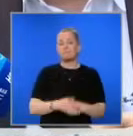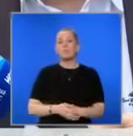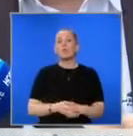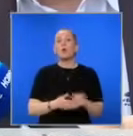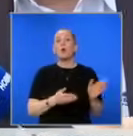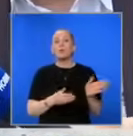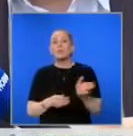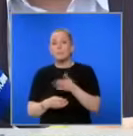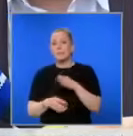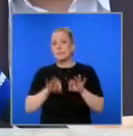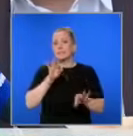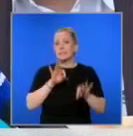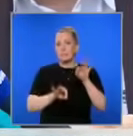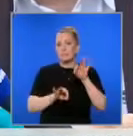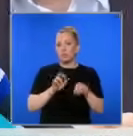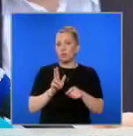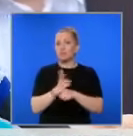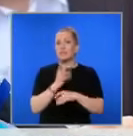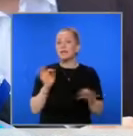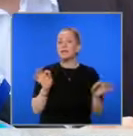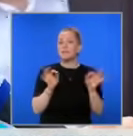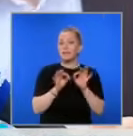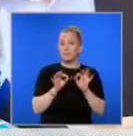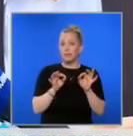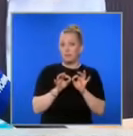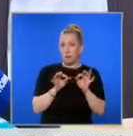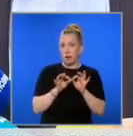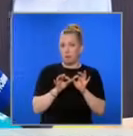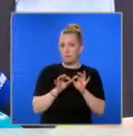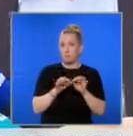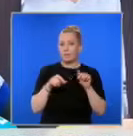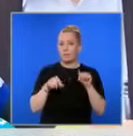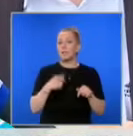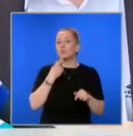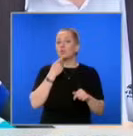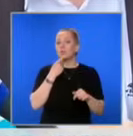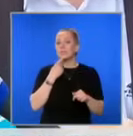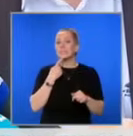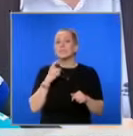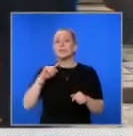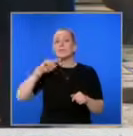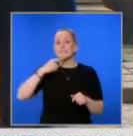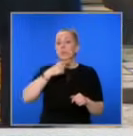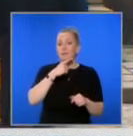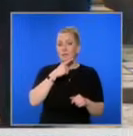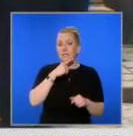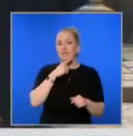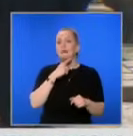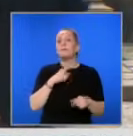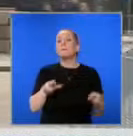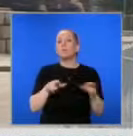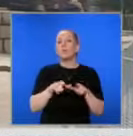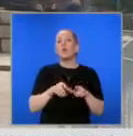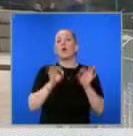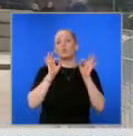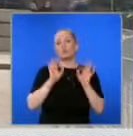на 18 февруари 2024 година епархийски избор за Сливенски митрополит е окончателно. В рамките на 3